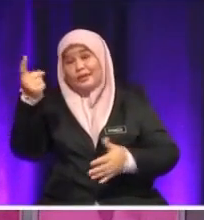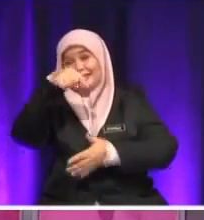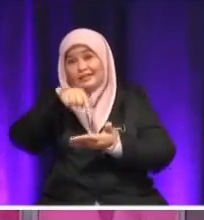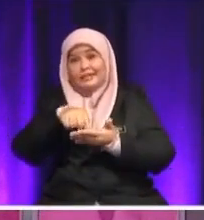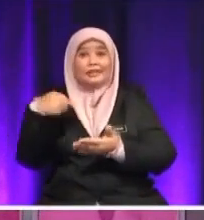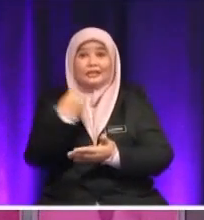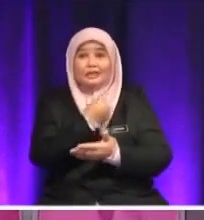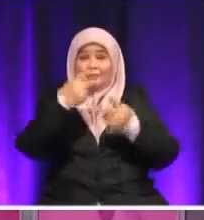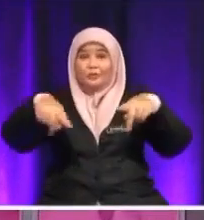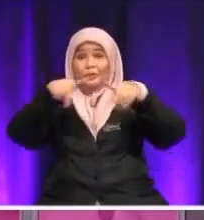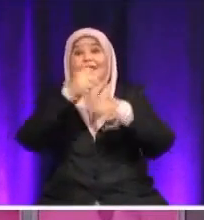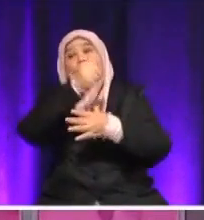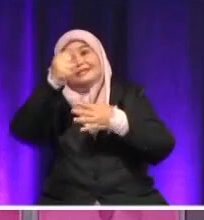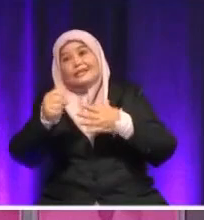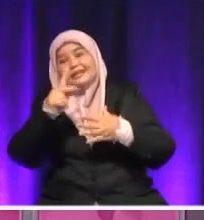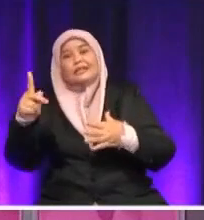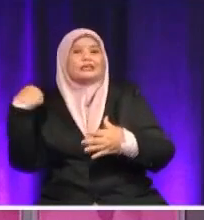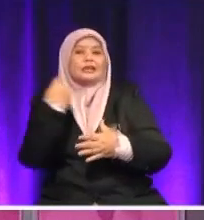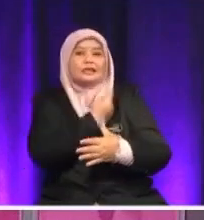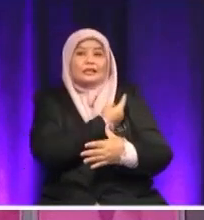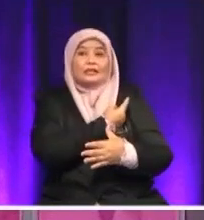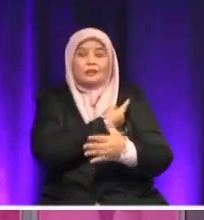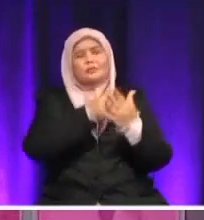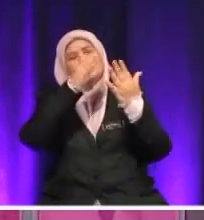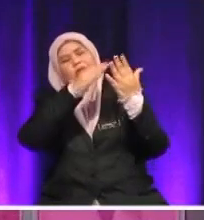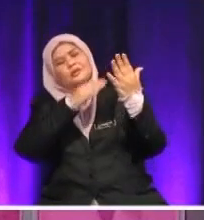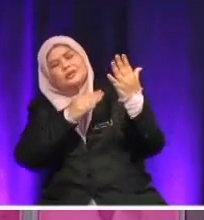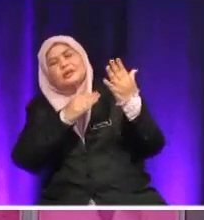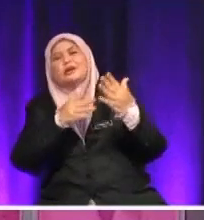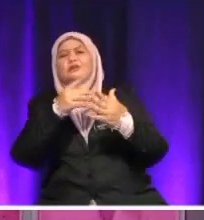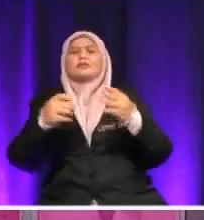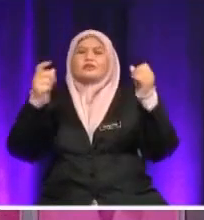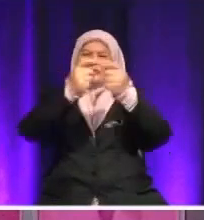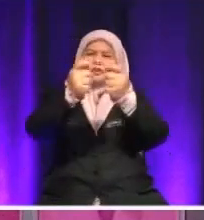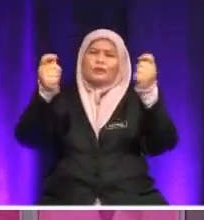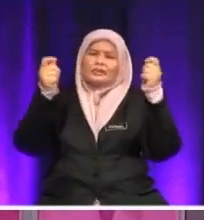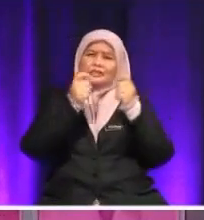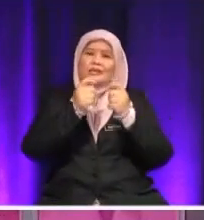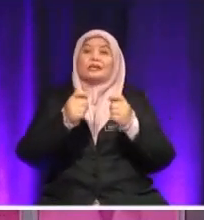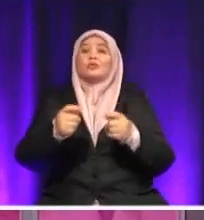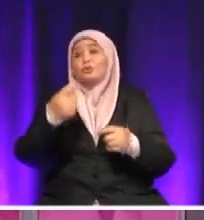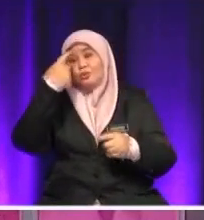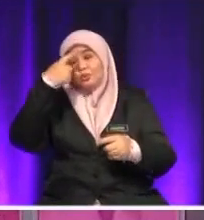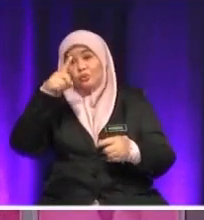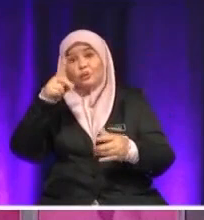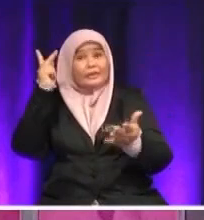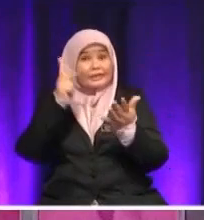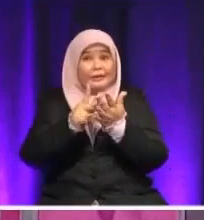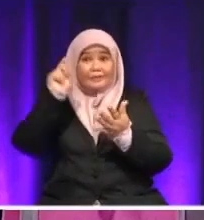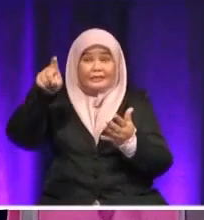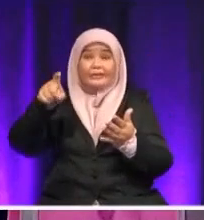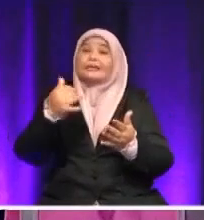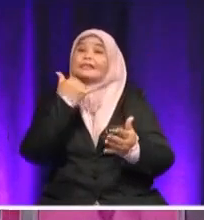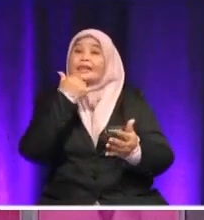apa yang kita perlu selesaikan ialah kita nak menganalisis beberapa situasi. Ya. Yeah. Untuk kita kenal pasti contoh